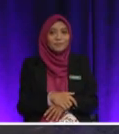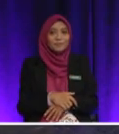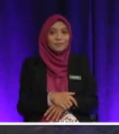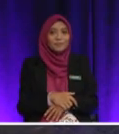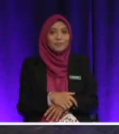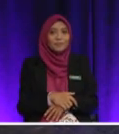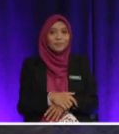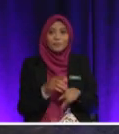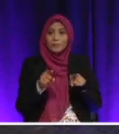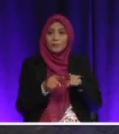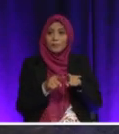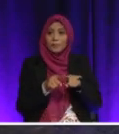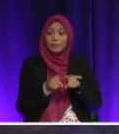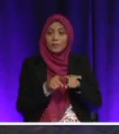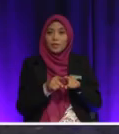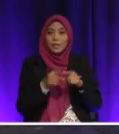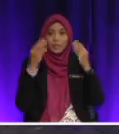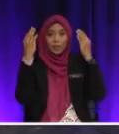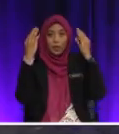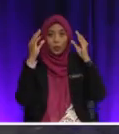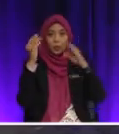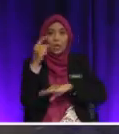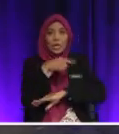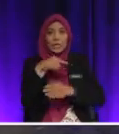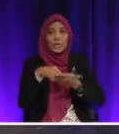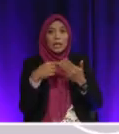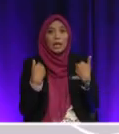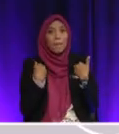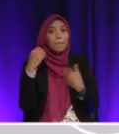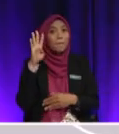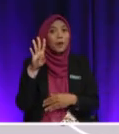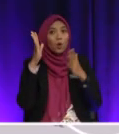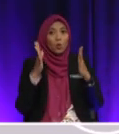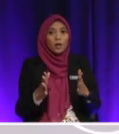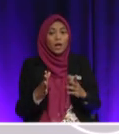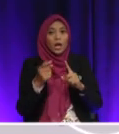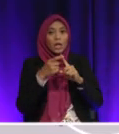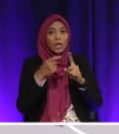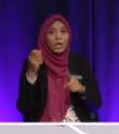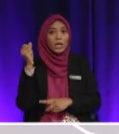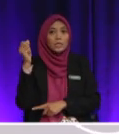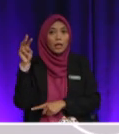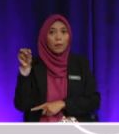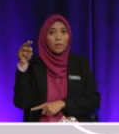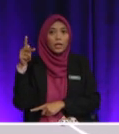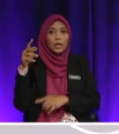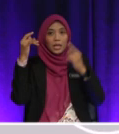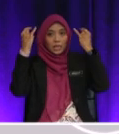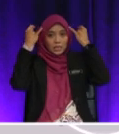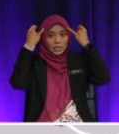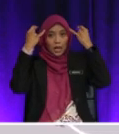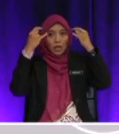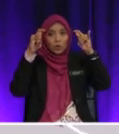bersama dengan Cikgu pada hari ini ya 4 orang anak Cikgu dari SMK yang pertama adalah